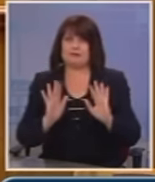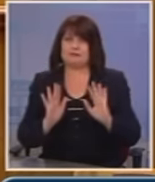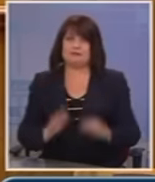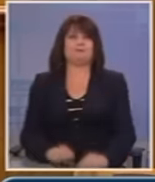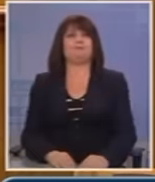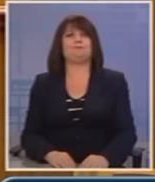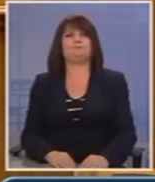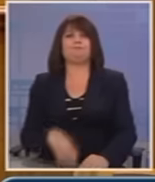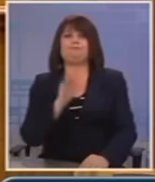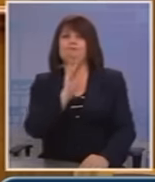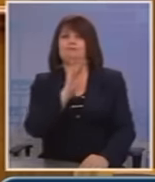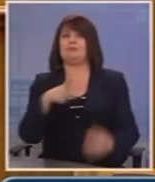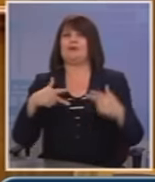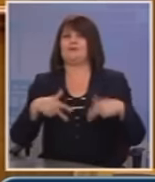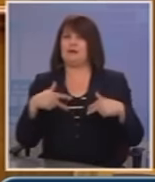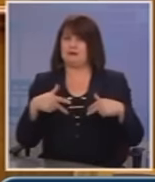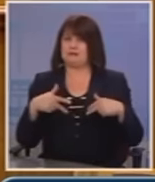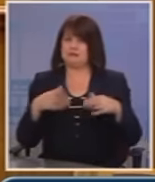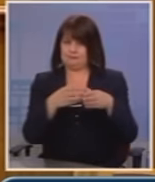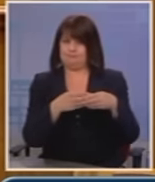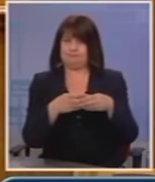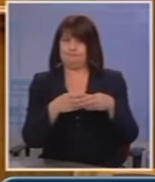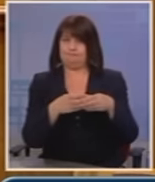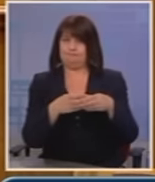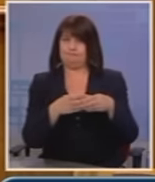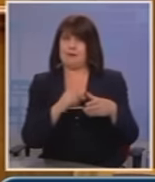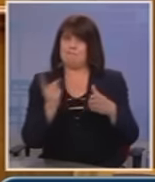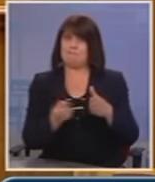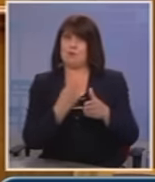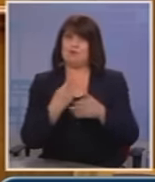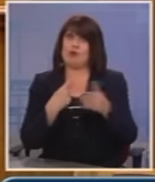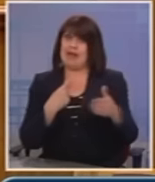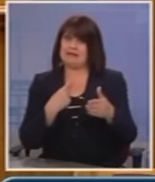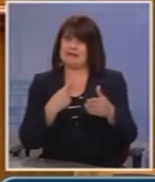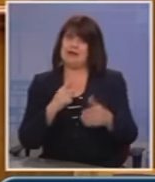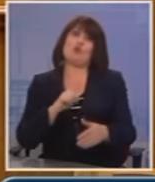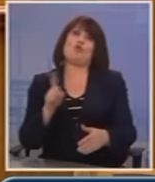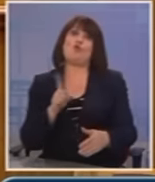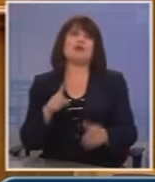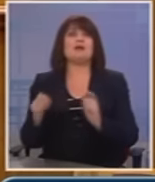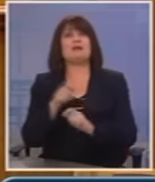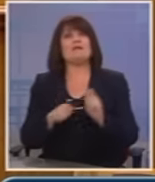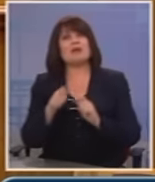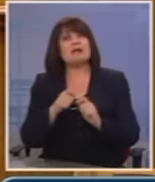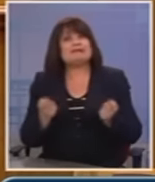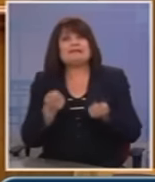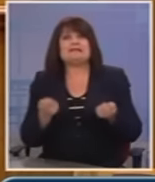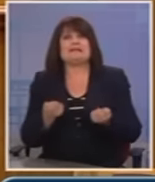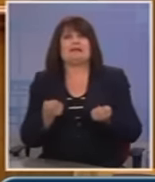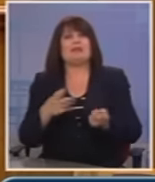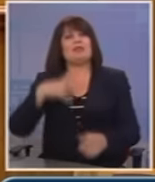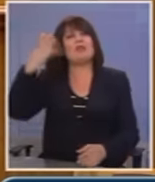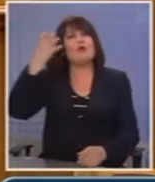Κυρίες και κύριοι της κυβέρνησης, δεν είναι πρώτη φορά αριστερά να δημιουργείτε διαρκώς